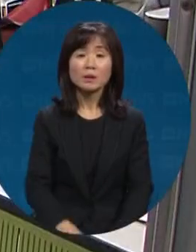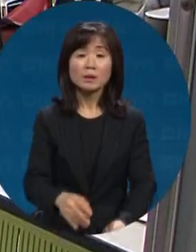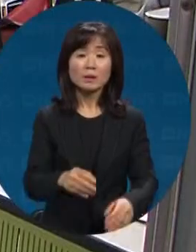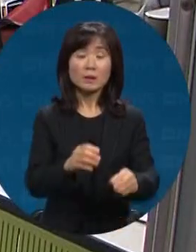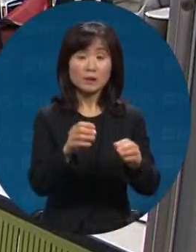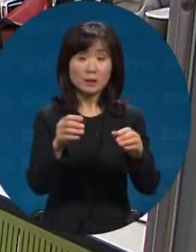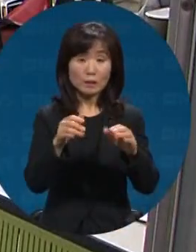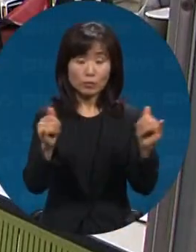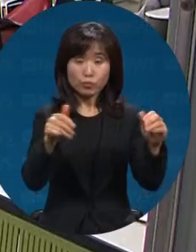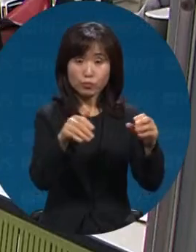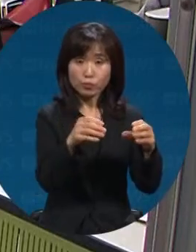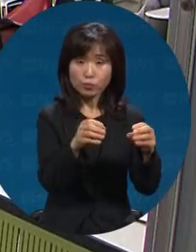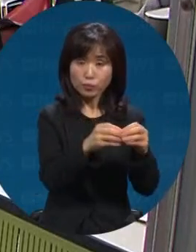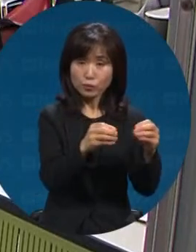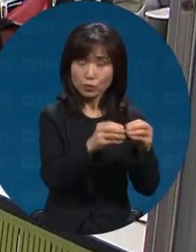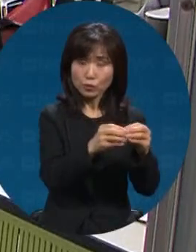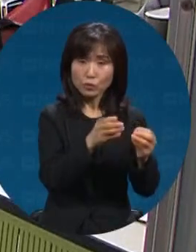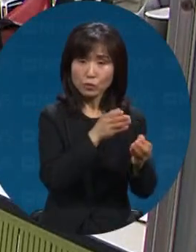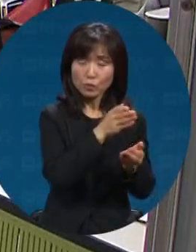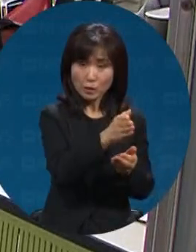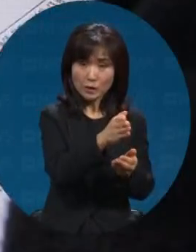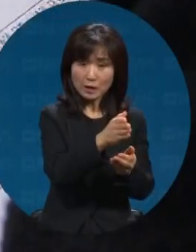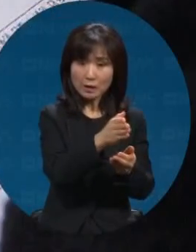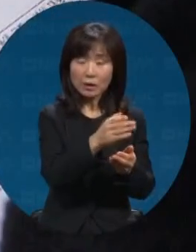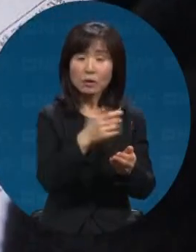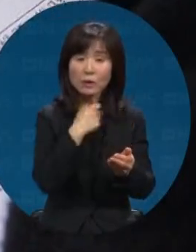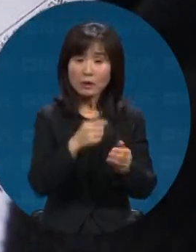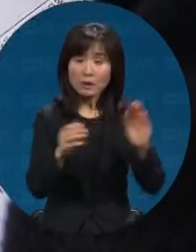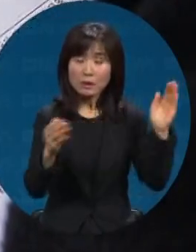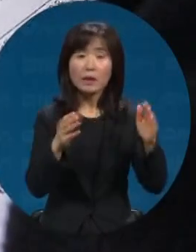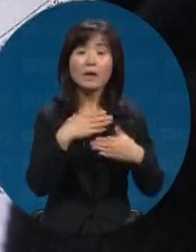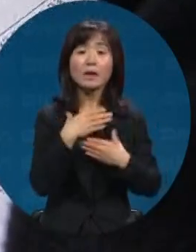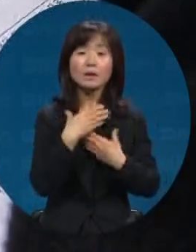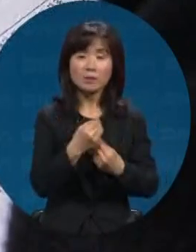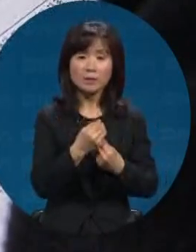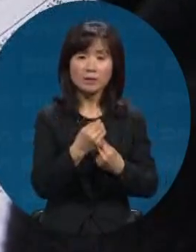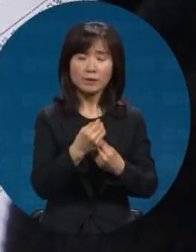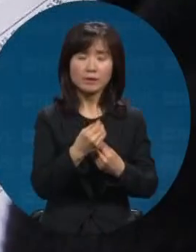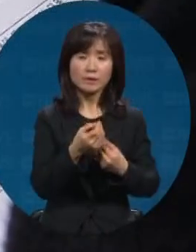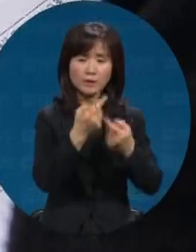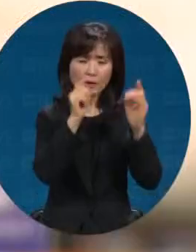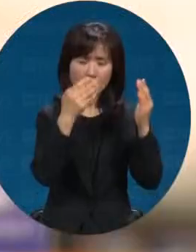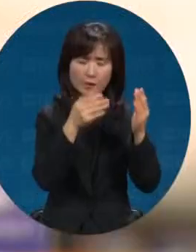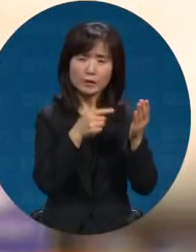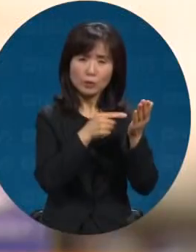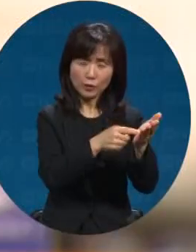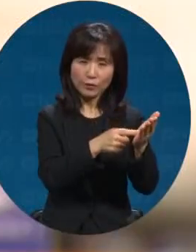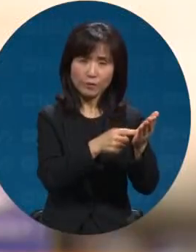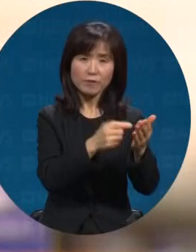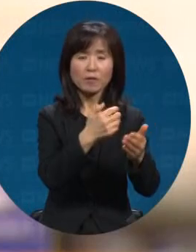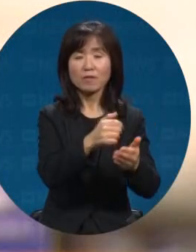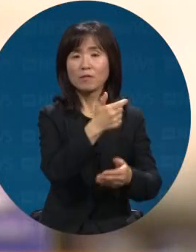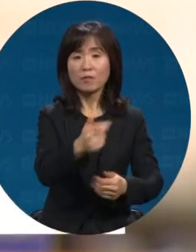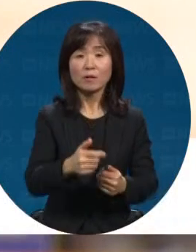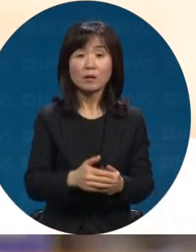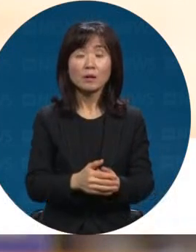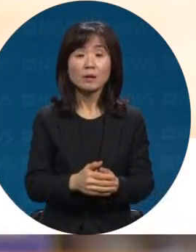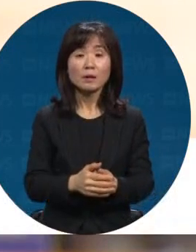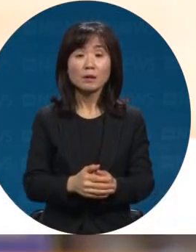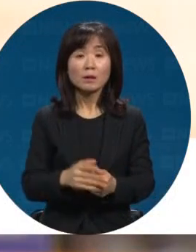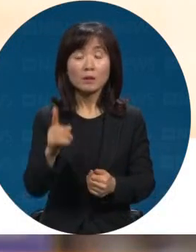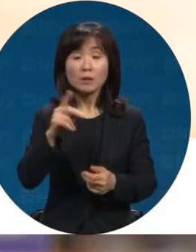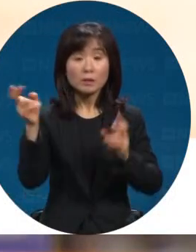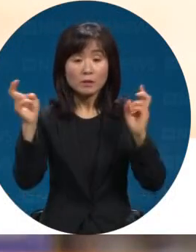인문계열 진학 희망 학생들에게서 안정하양지원이 두드러진다는게 전문가 진단입니다 실제로 한 입시 업체가